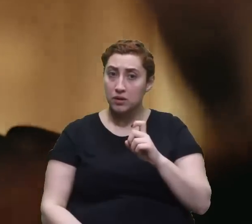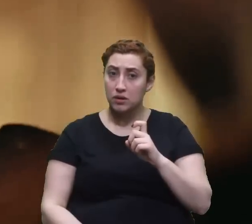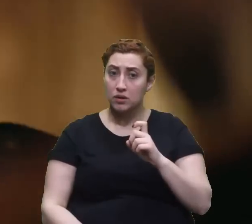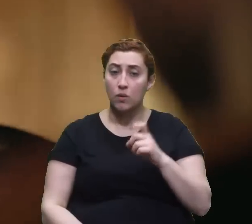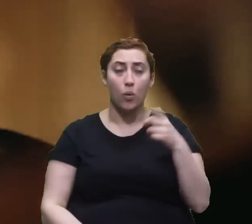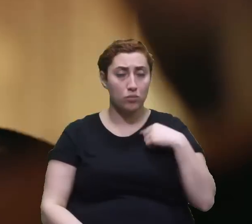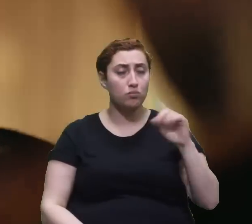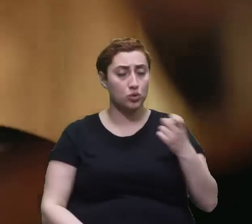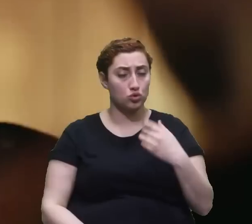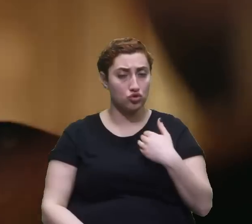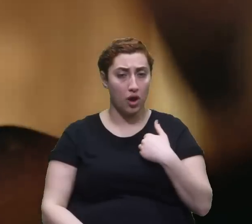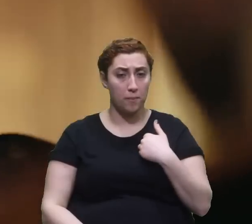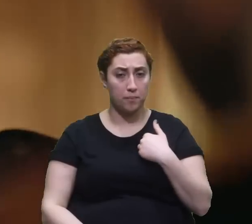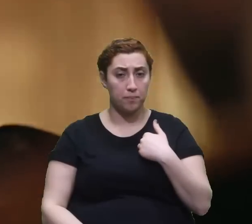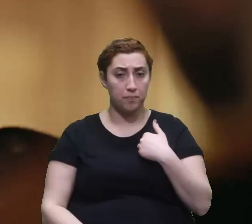Onu bulacağım.